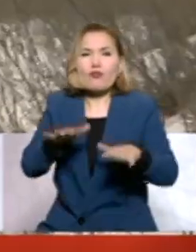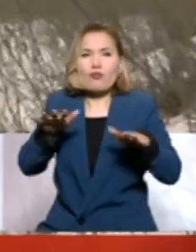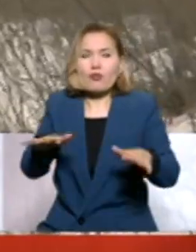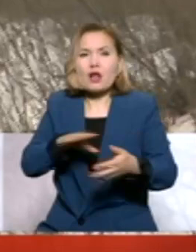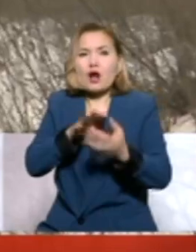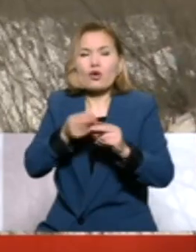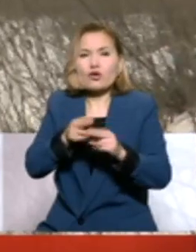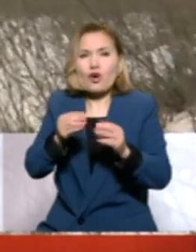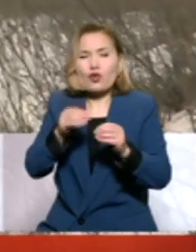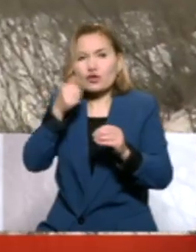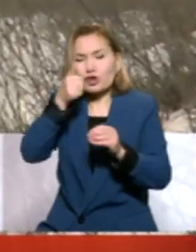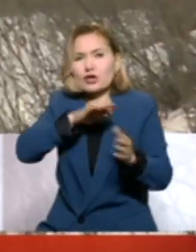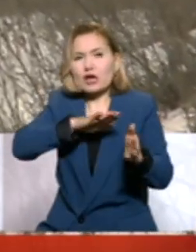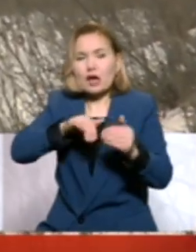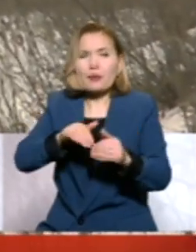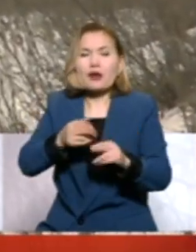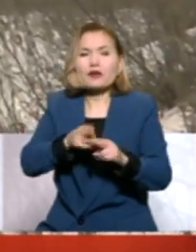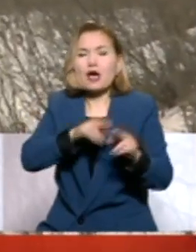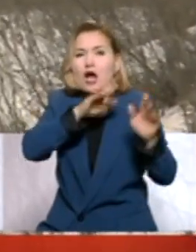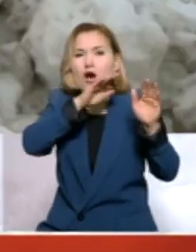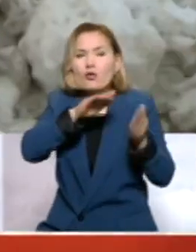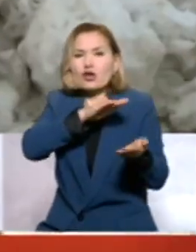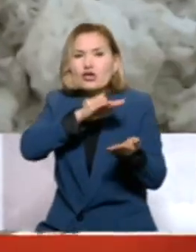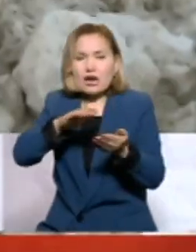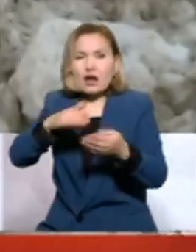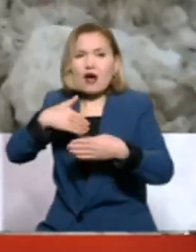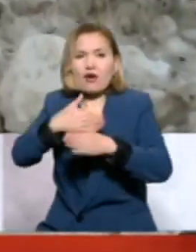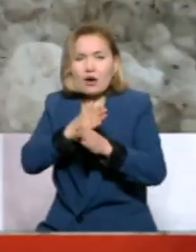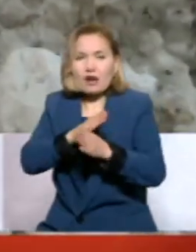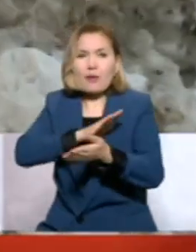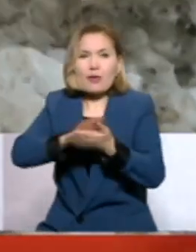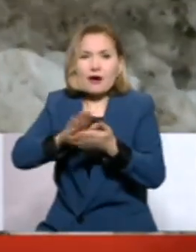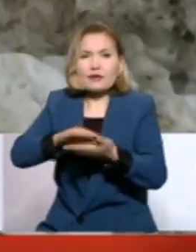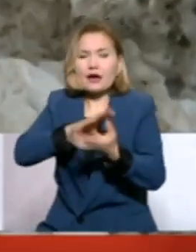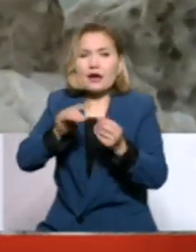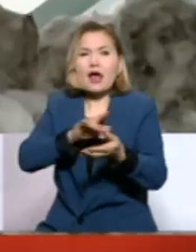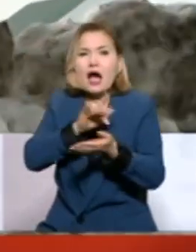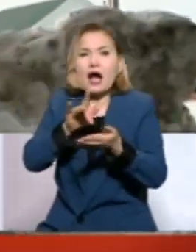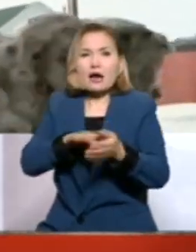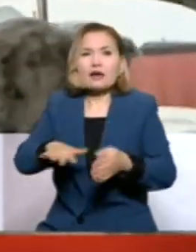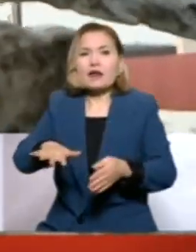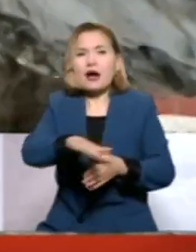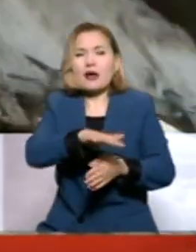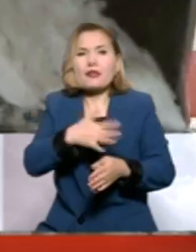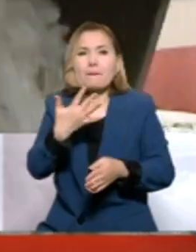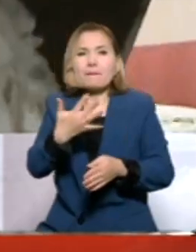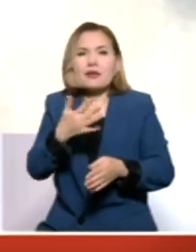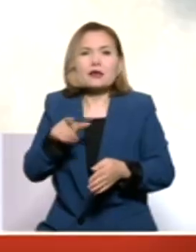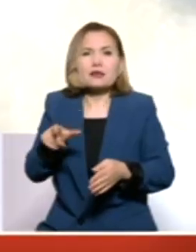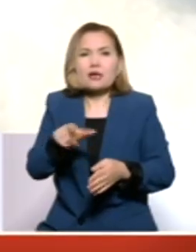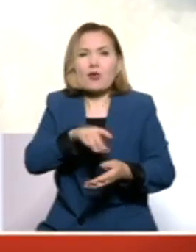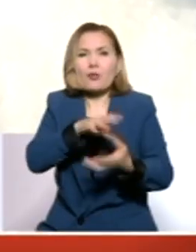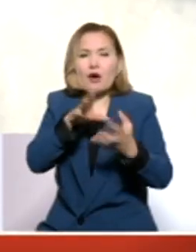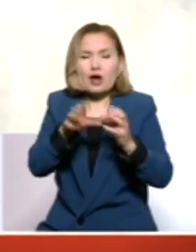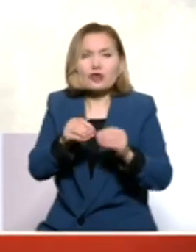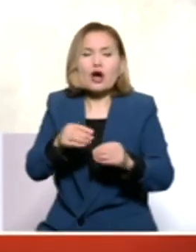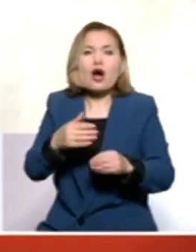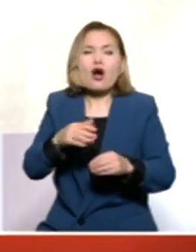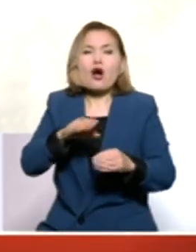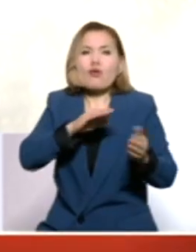10 жылдан кейін мұз жару іс-шарасы қалында 10 күнде қала мен 5 аудандағы өзендердің 26 бөлігінде мұз